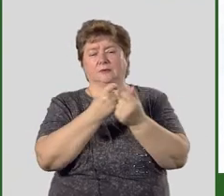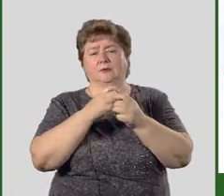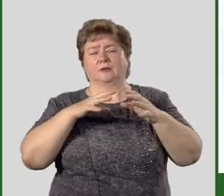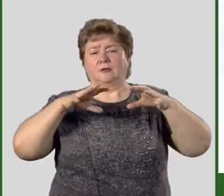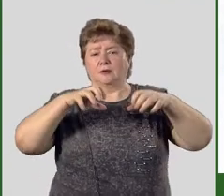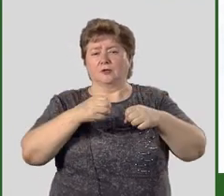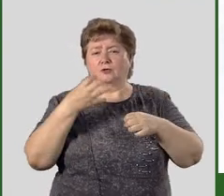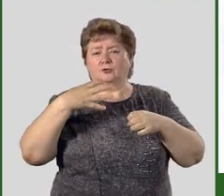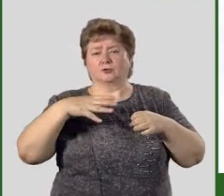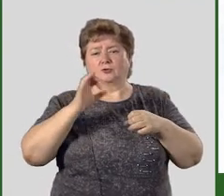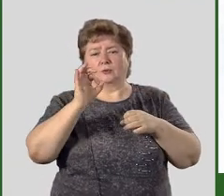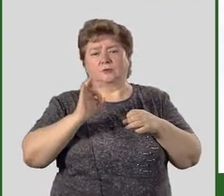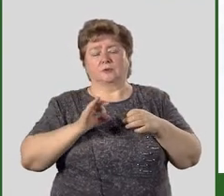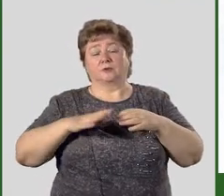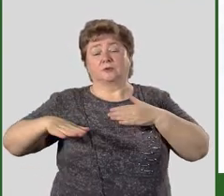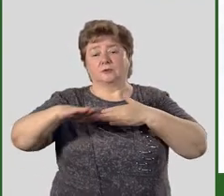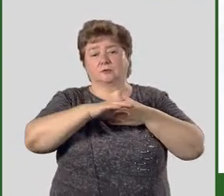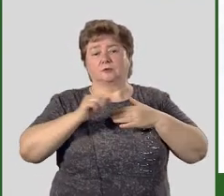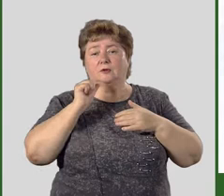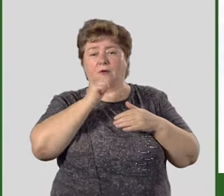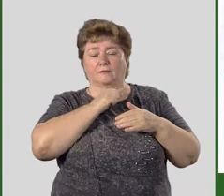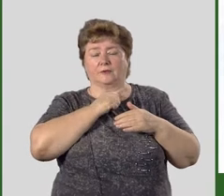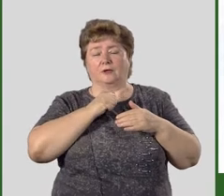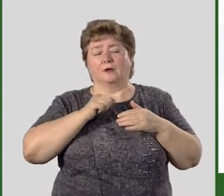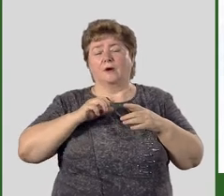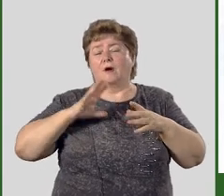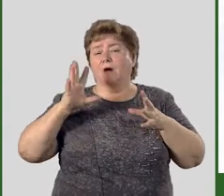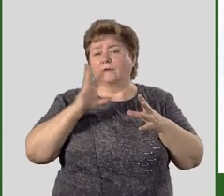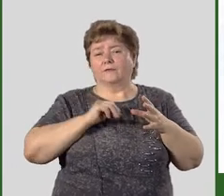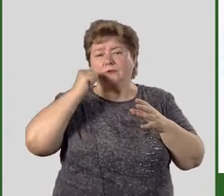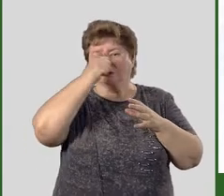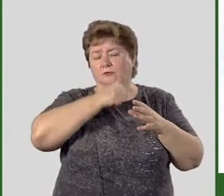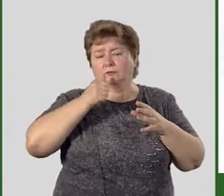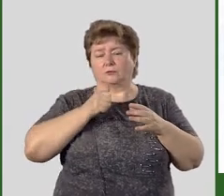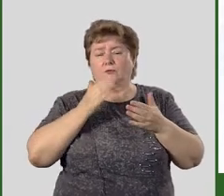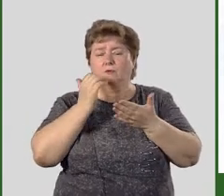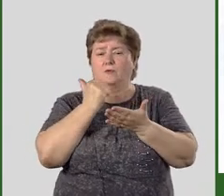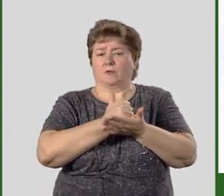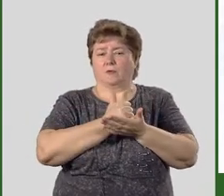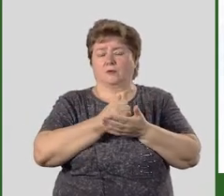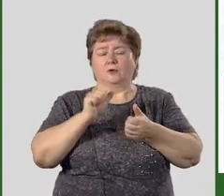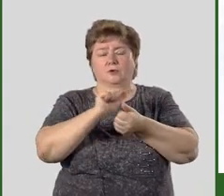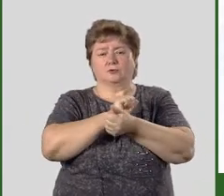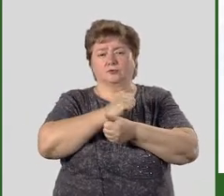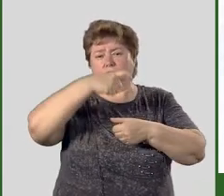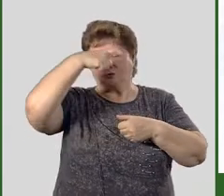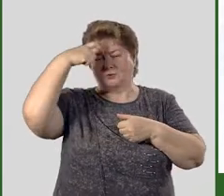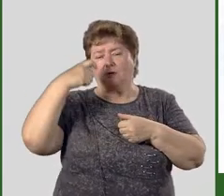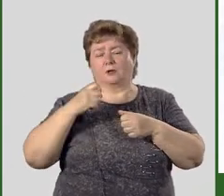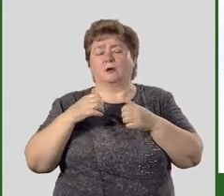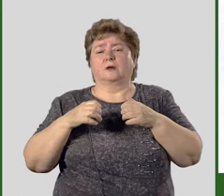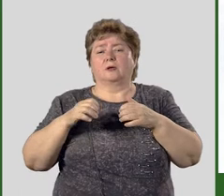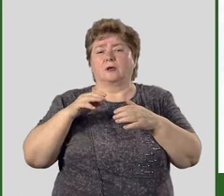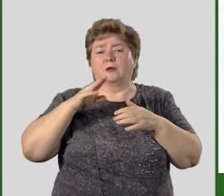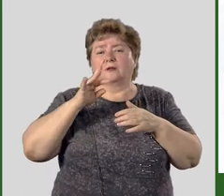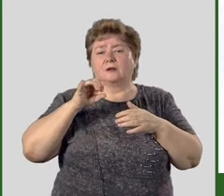занимают 40% территории Африки. Круглый год здесь господствует сухой и жаркий